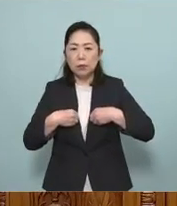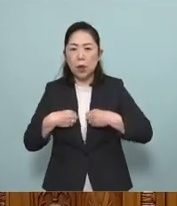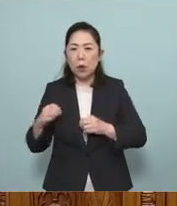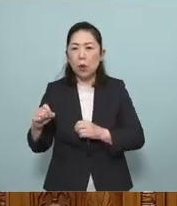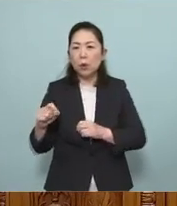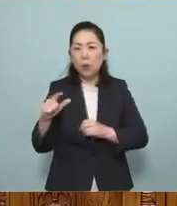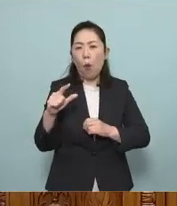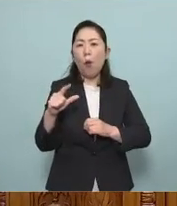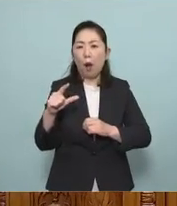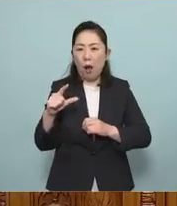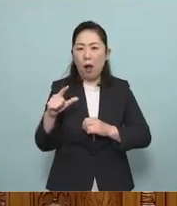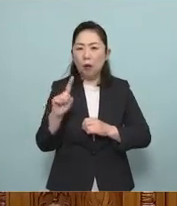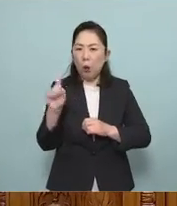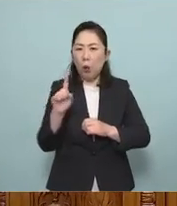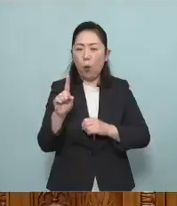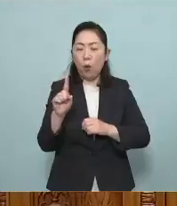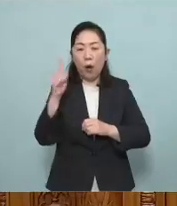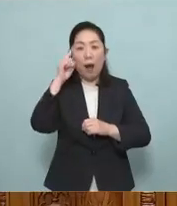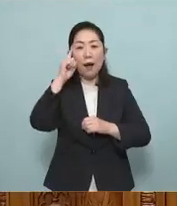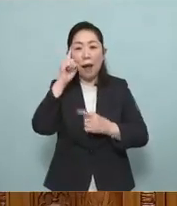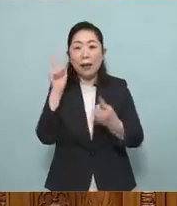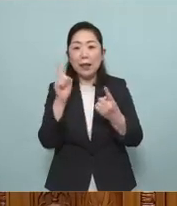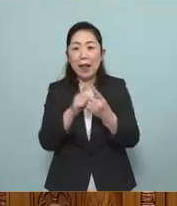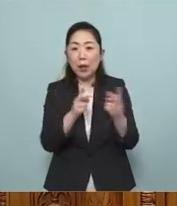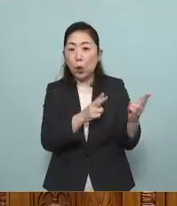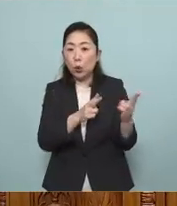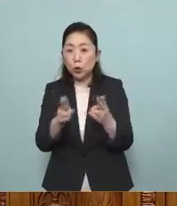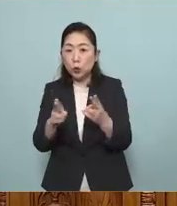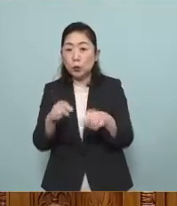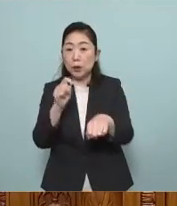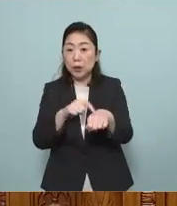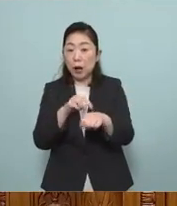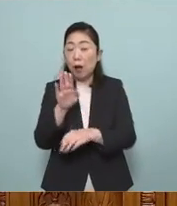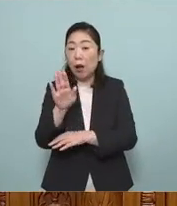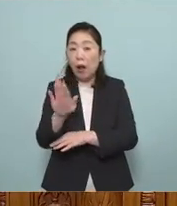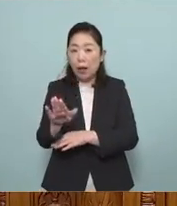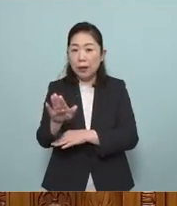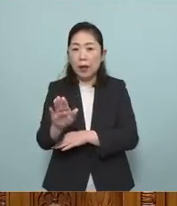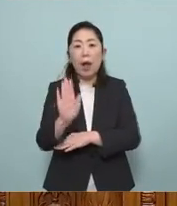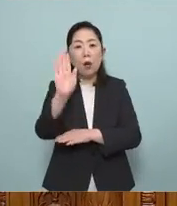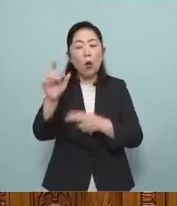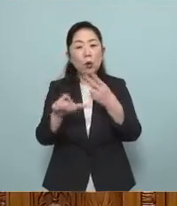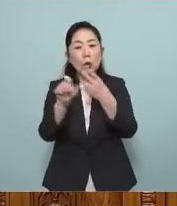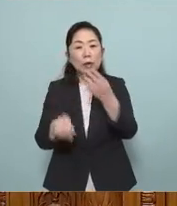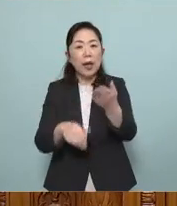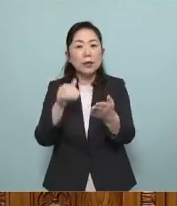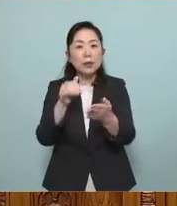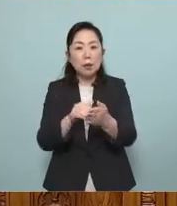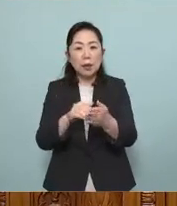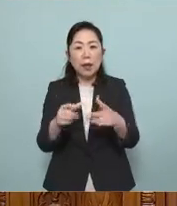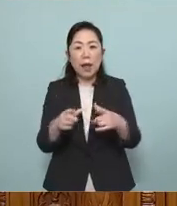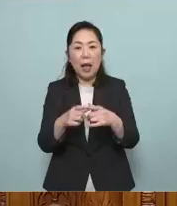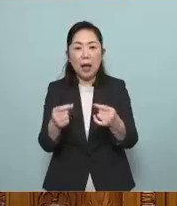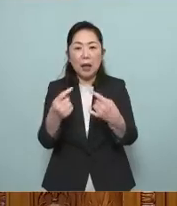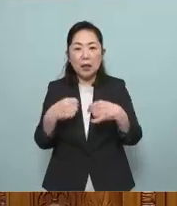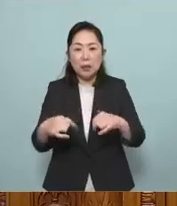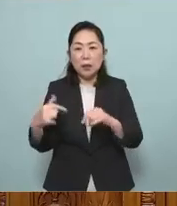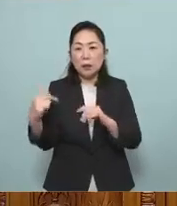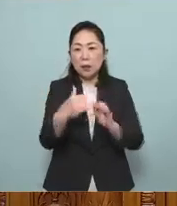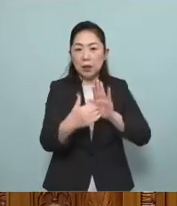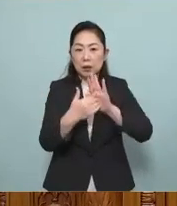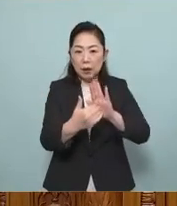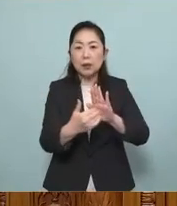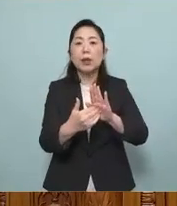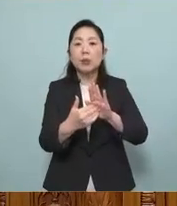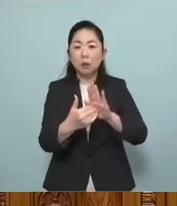間を確保できました。当面の対応として、2月末まで水際対策の骨格を維持いた